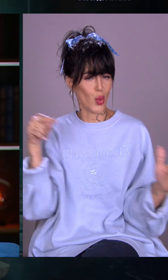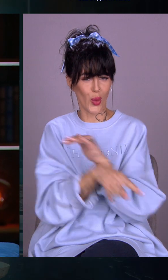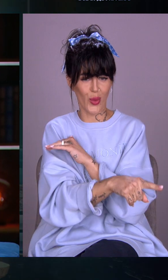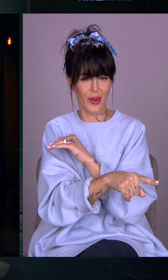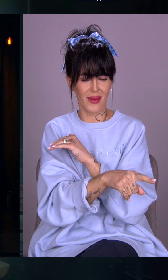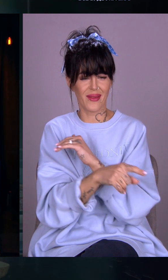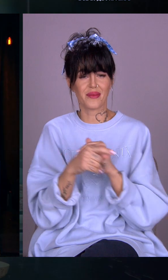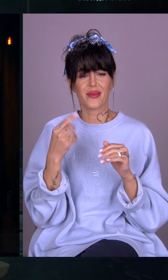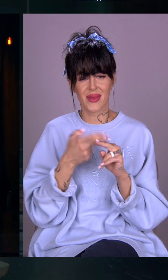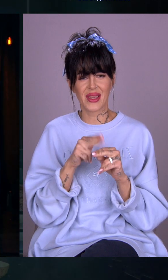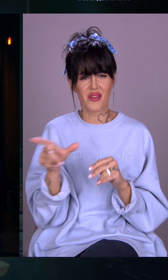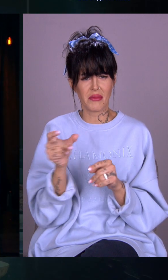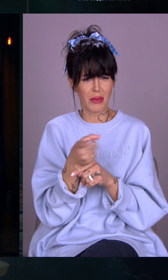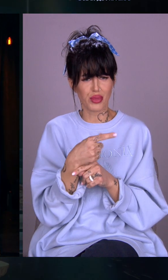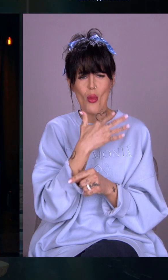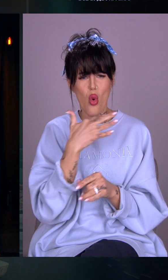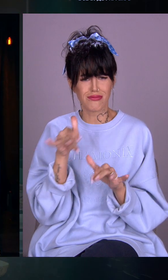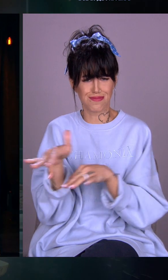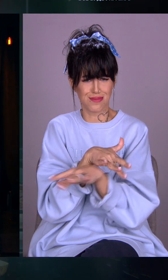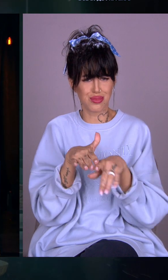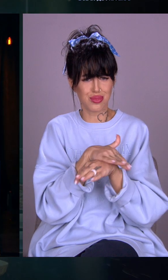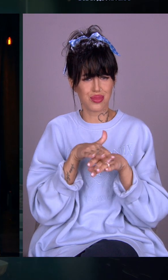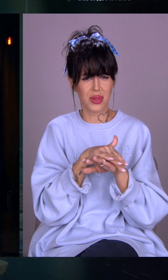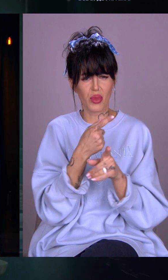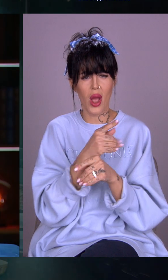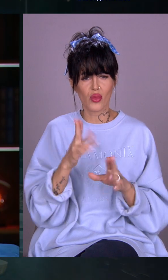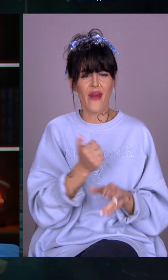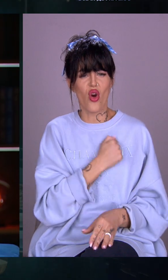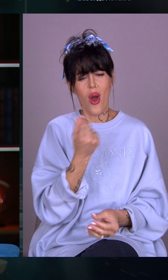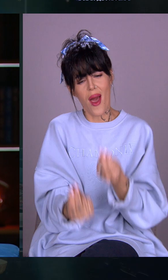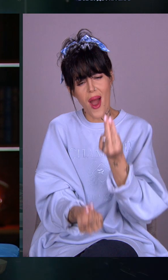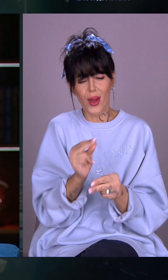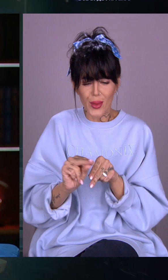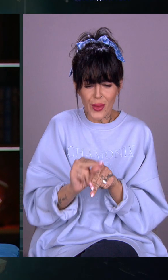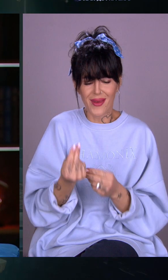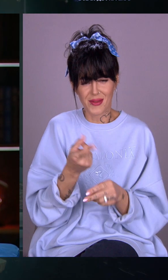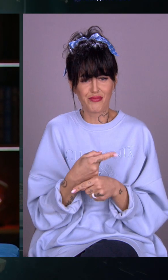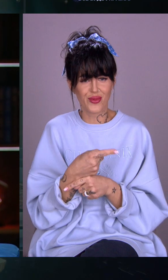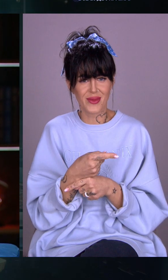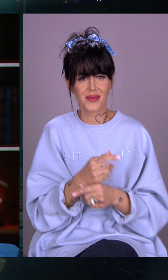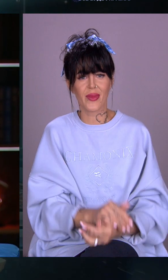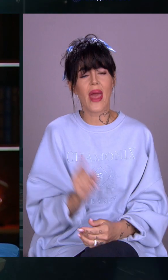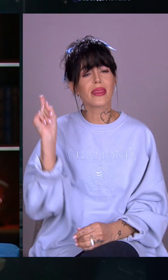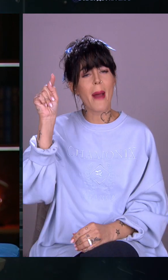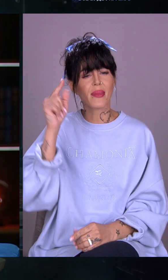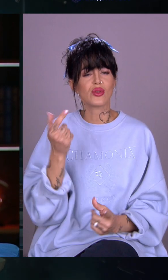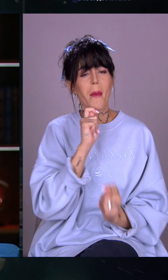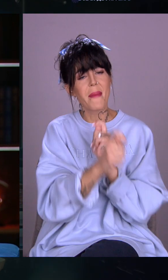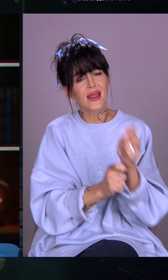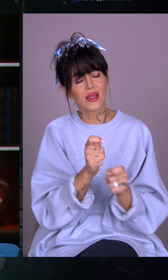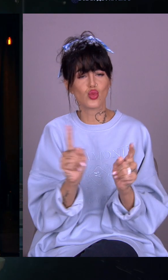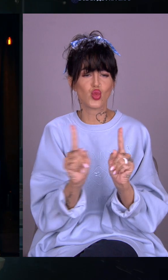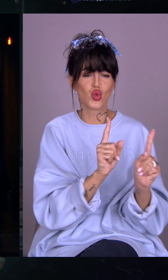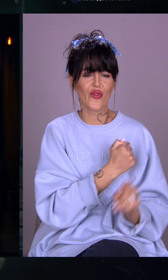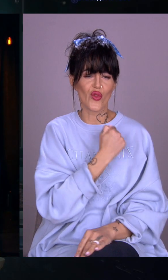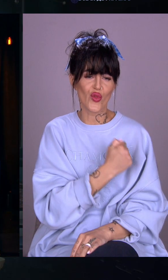ні, вони там ручні, вони там постійно. Їх там просто приручають, пацани, тому що, ну, з ними граються. Слухайте, а вам взагалі щось там дарують? Нам? Ну, я знаю, що просто військові,